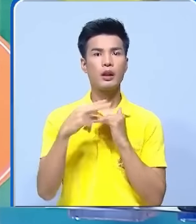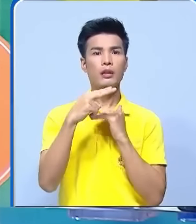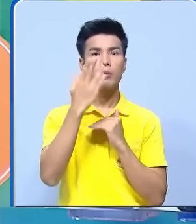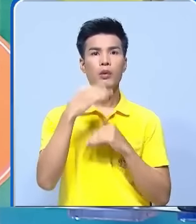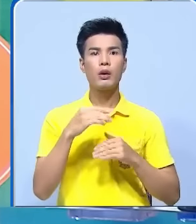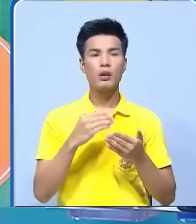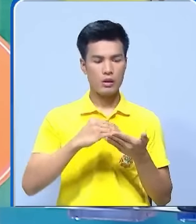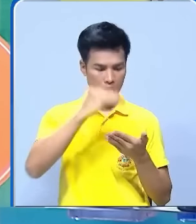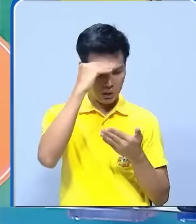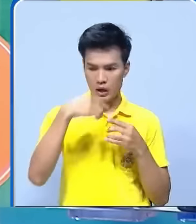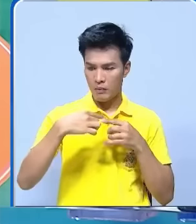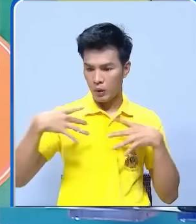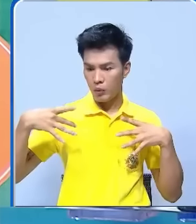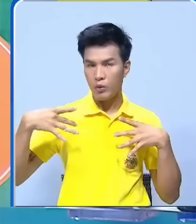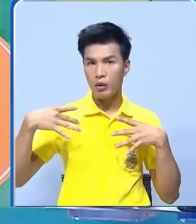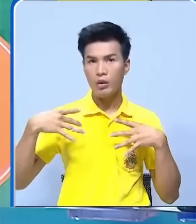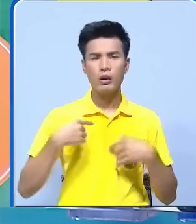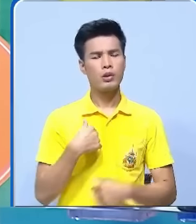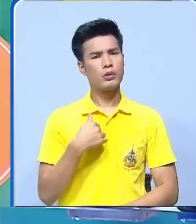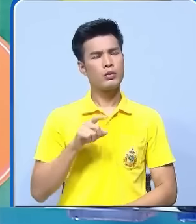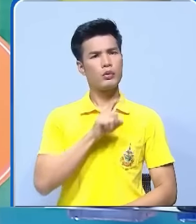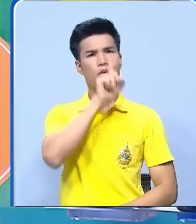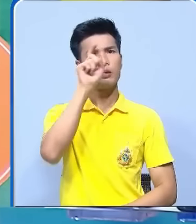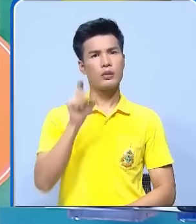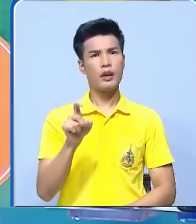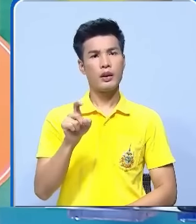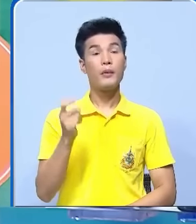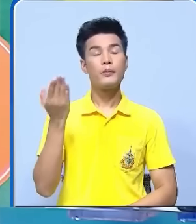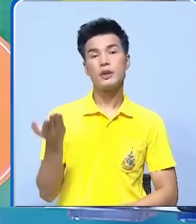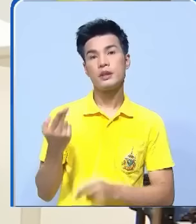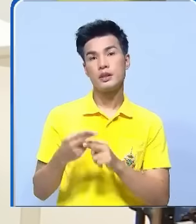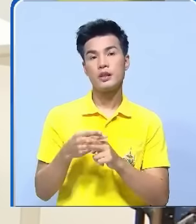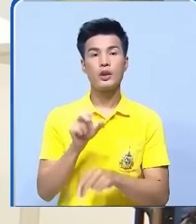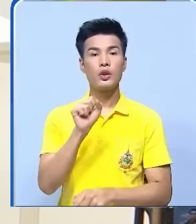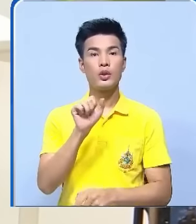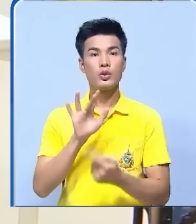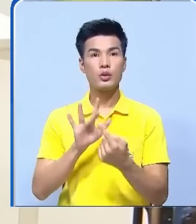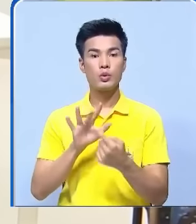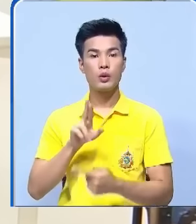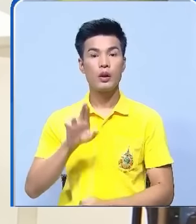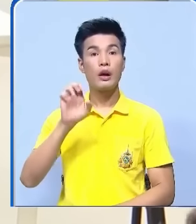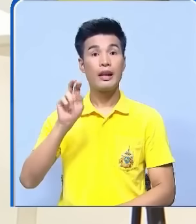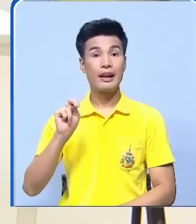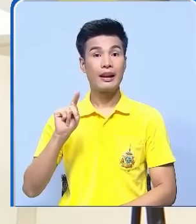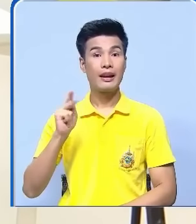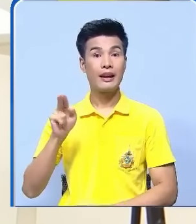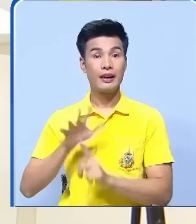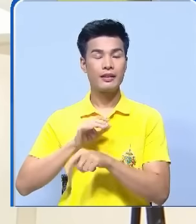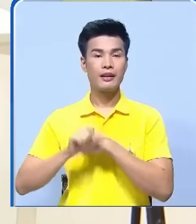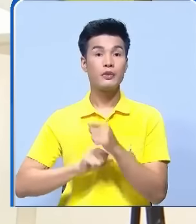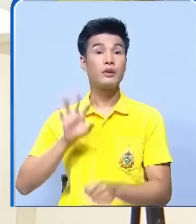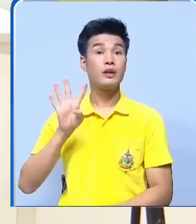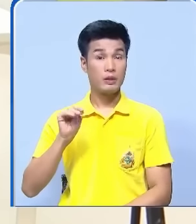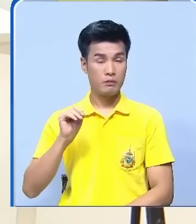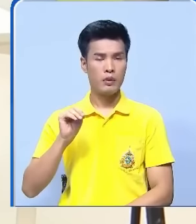การศึกษาไม่ผ่านคาใจค่ะเกี่ยวกับเรื่องนี้นายสุรินทร์อายุ40ปีนำเอกสารหลักฐานต่างๆมาร้องขอ